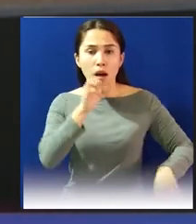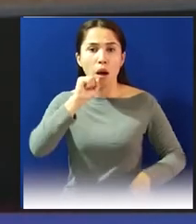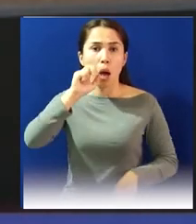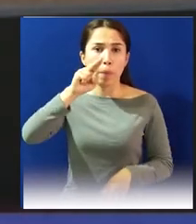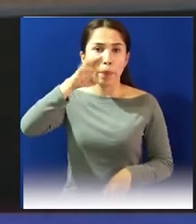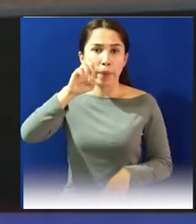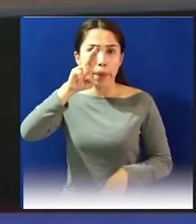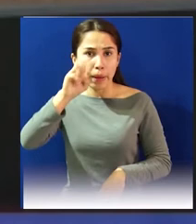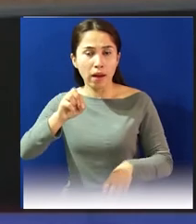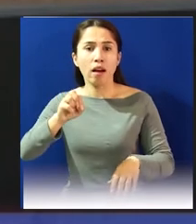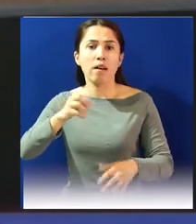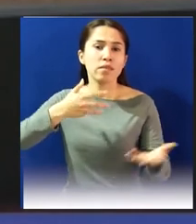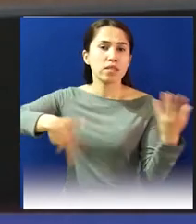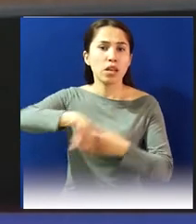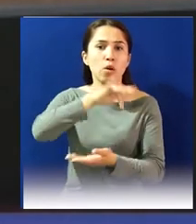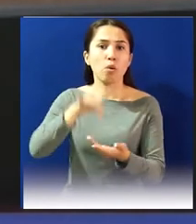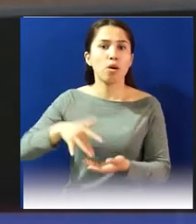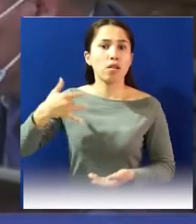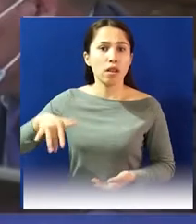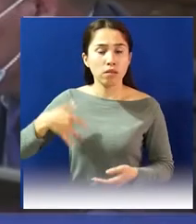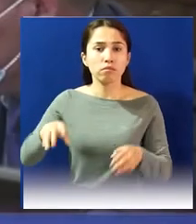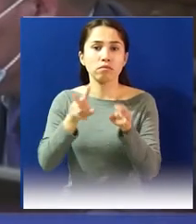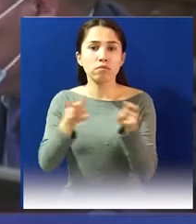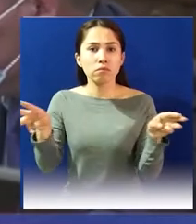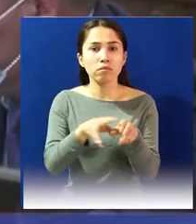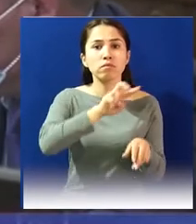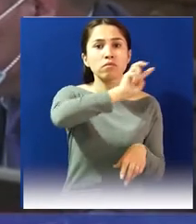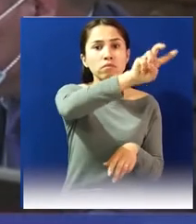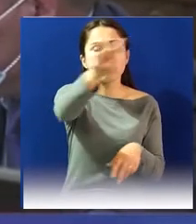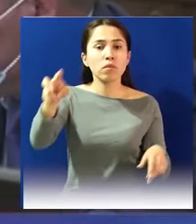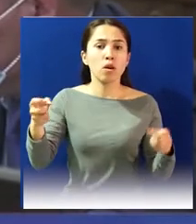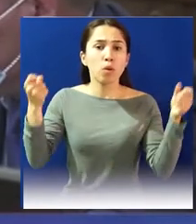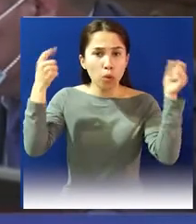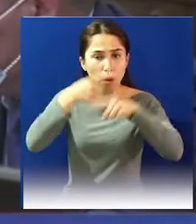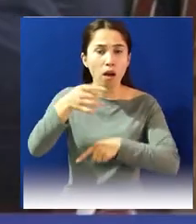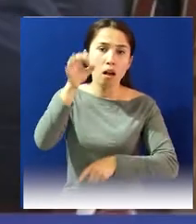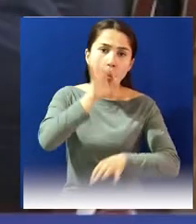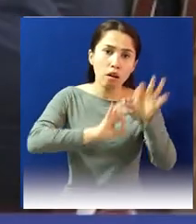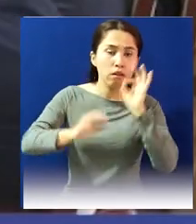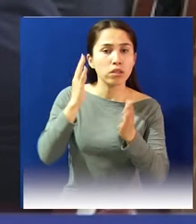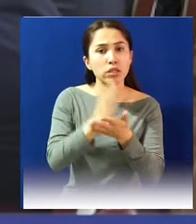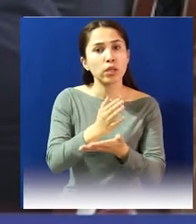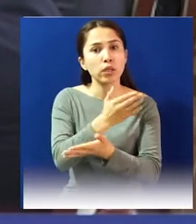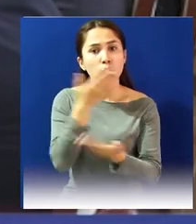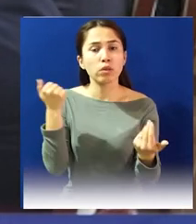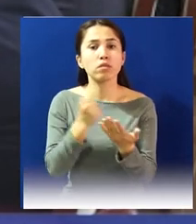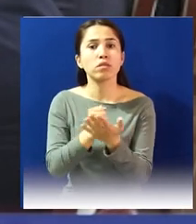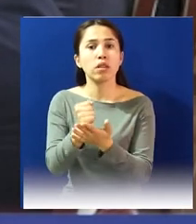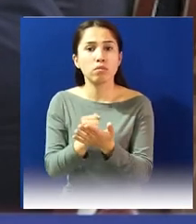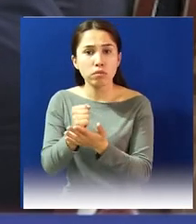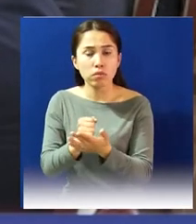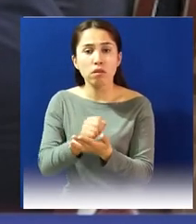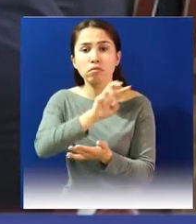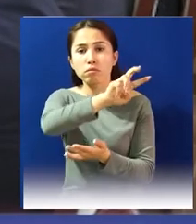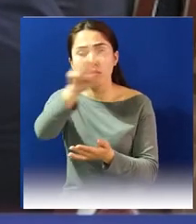арғырай оятып, дамытуымыз керек. Сонымен қатар сайлау процесінің жариялығы мен ашықтығын қамтамасыз ету мақсатында сайлау науқанын